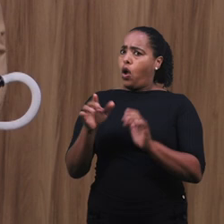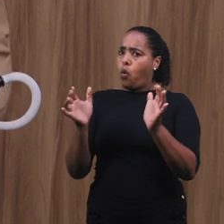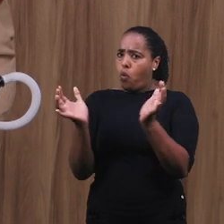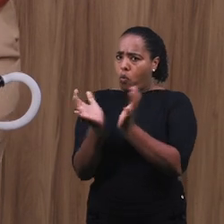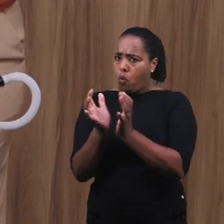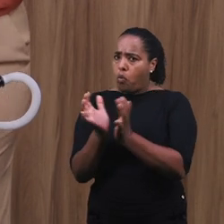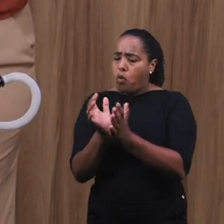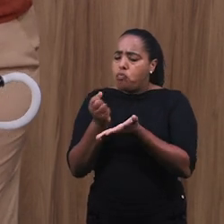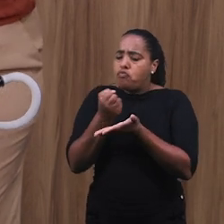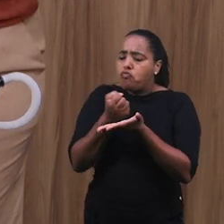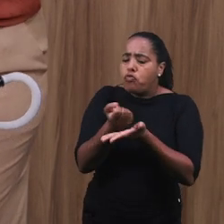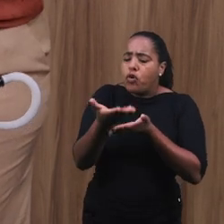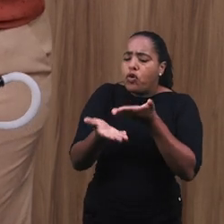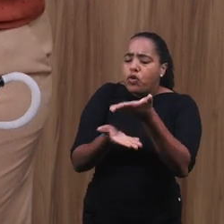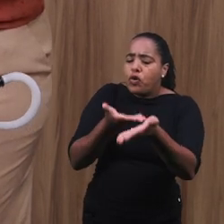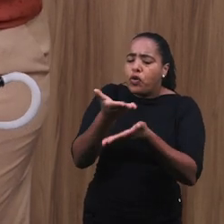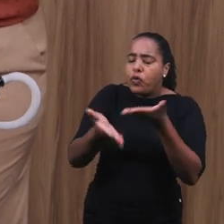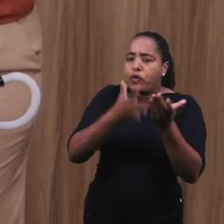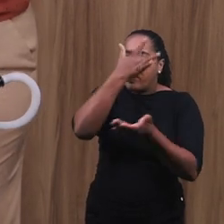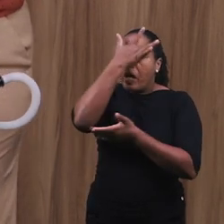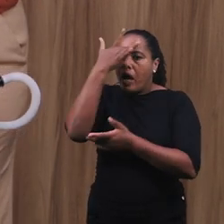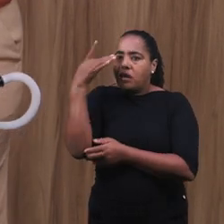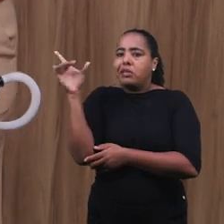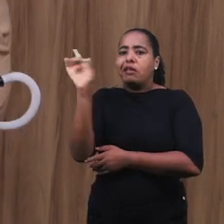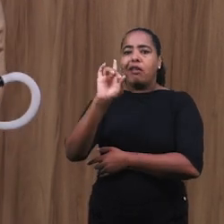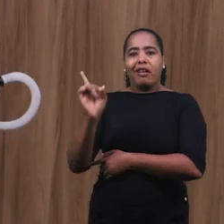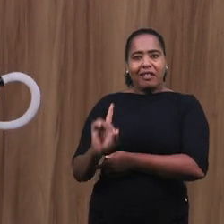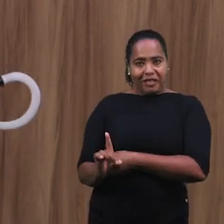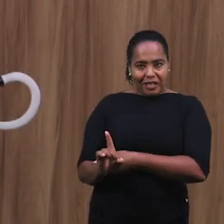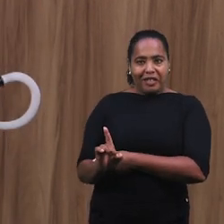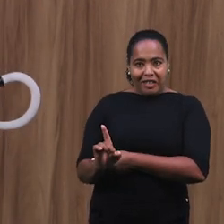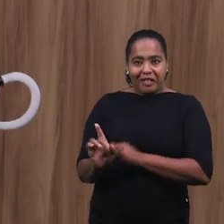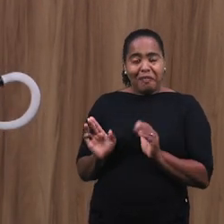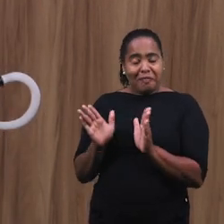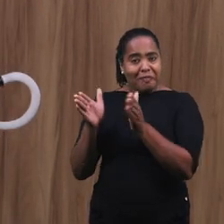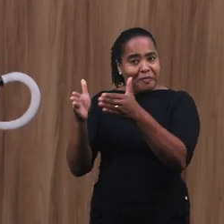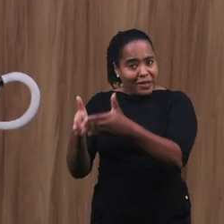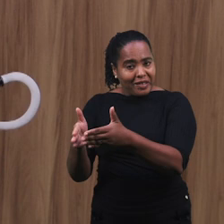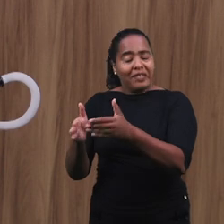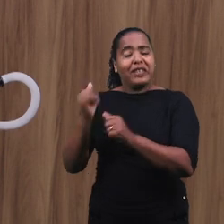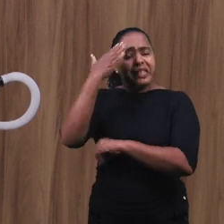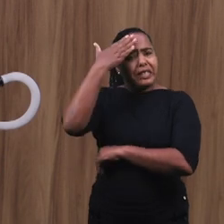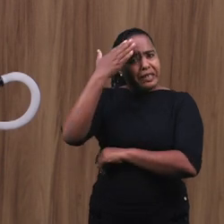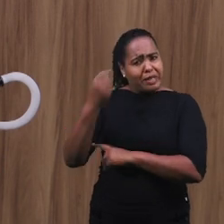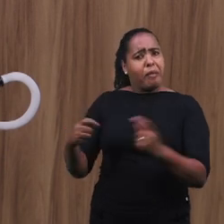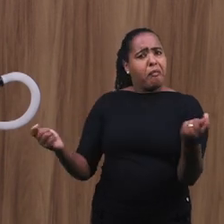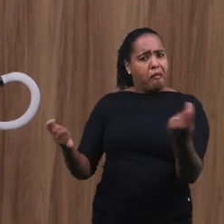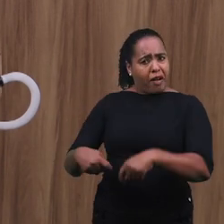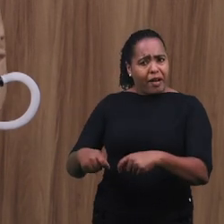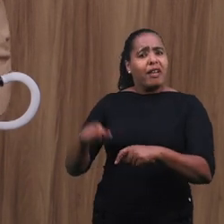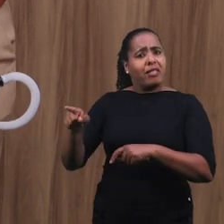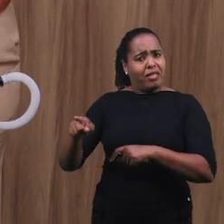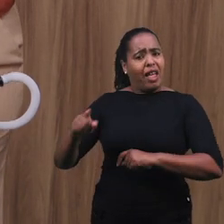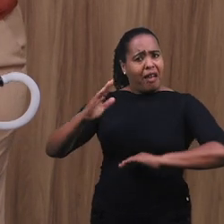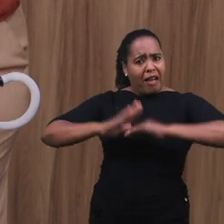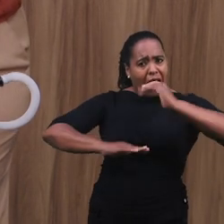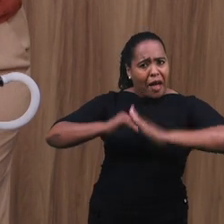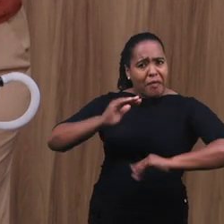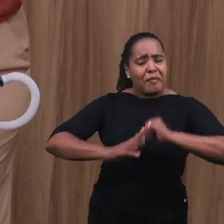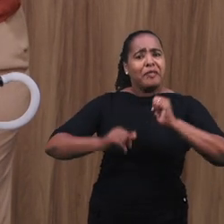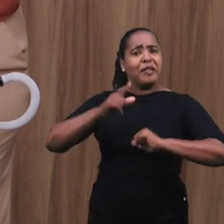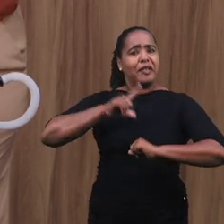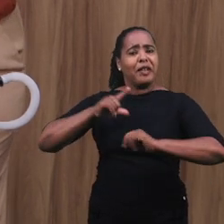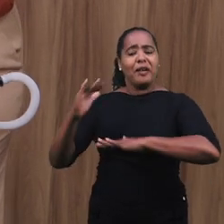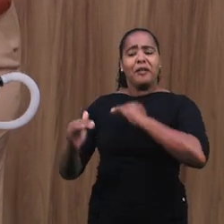des personnes avec déficience. Et nous savons qu'elles sont capables, elles ont leur habilité et le